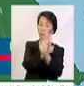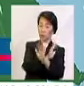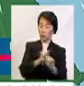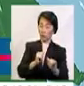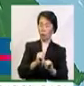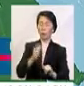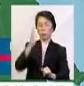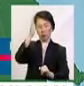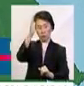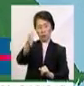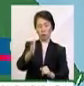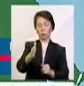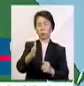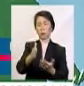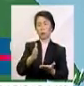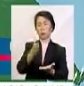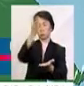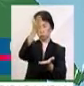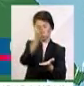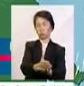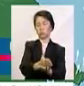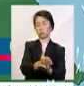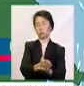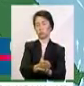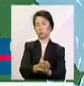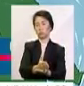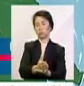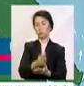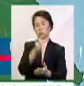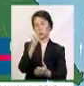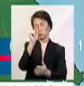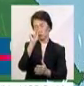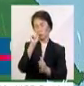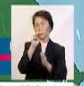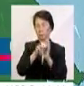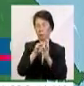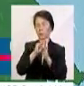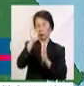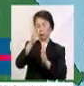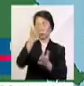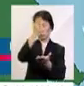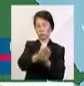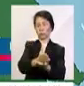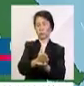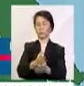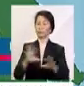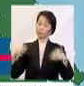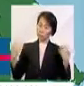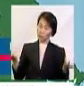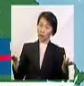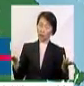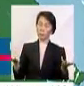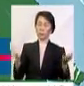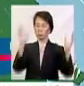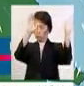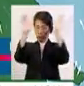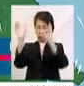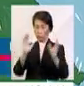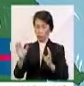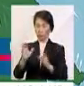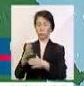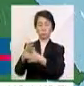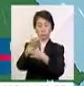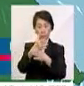yang dijangka akan berangsur reda dalam tempoh sedikit masa sahaja lagi. Baik, ini sahaja ramalan cuaca yang dapat